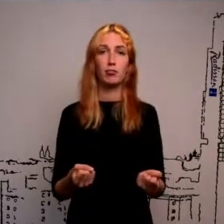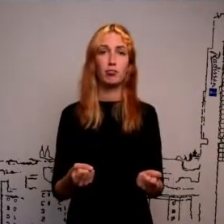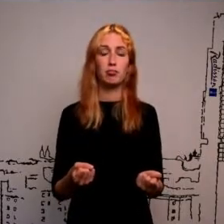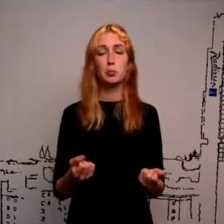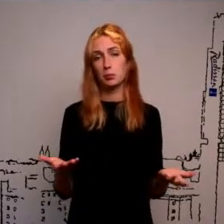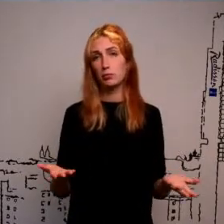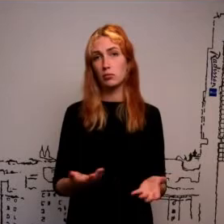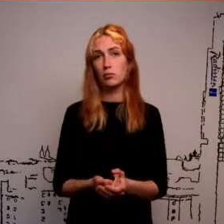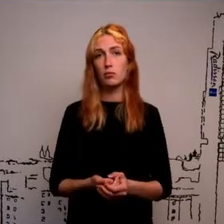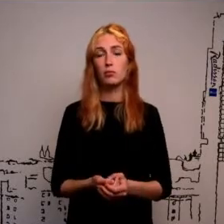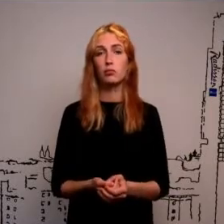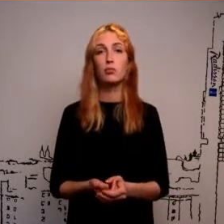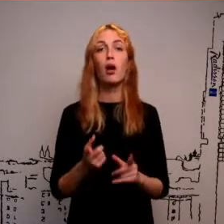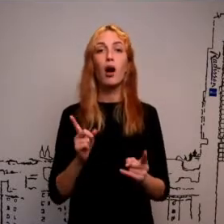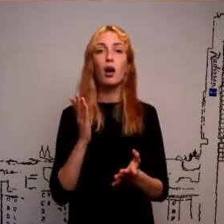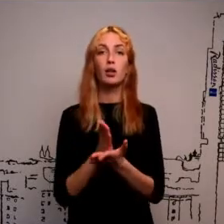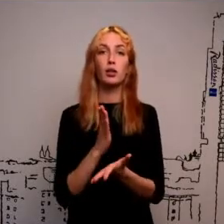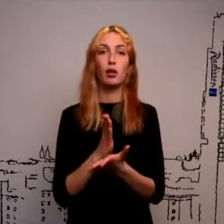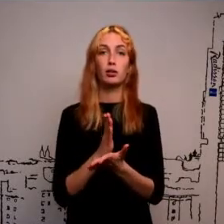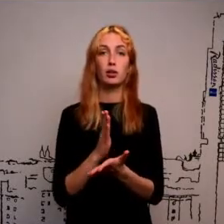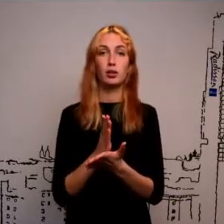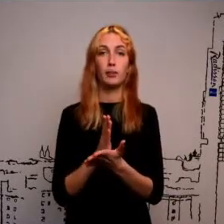jah, aga kindlasti,